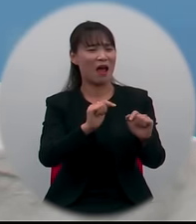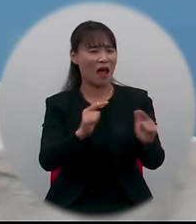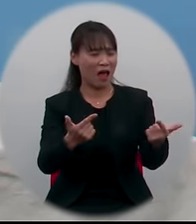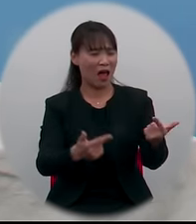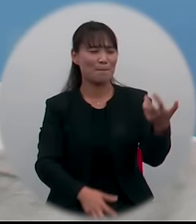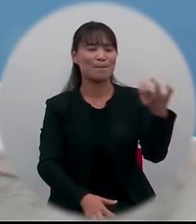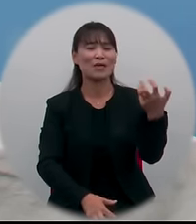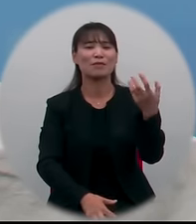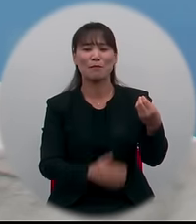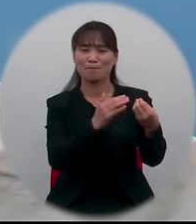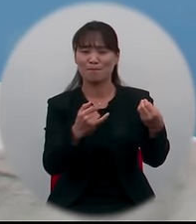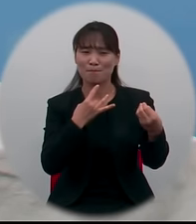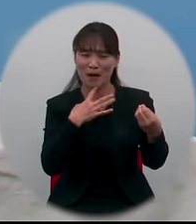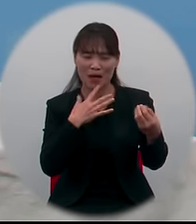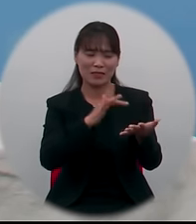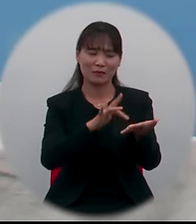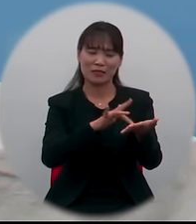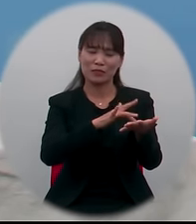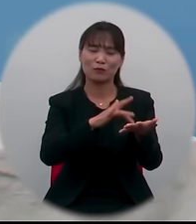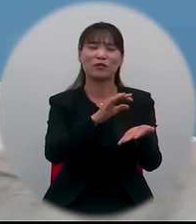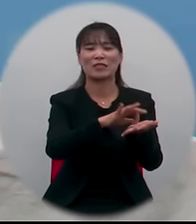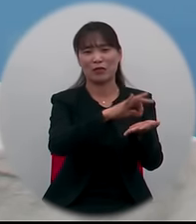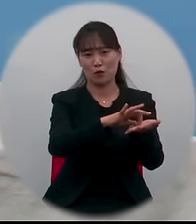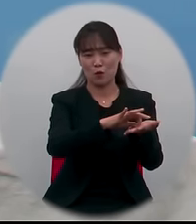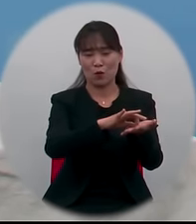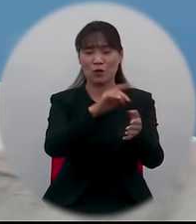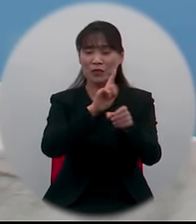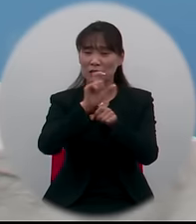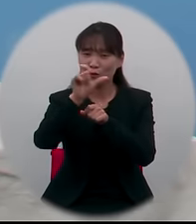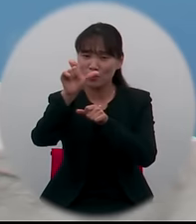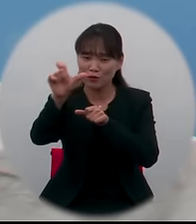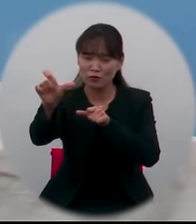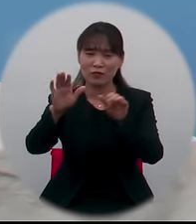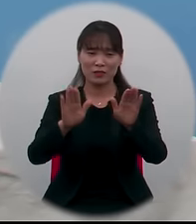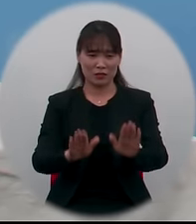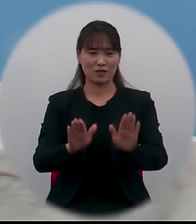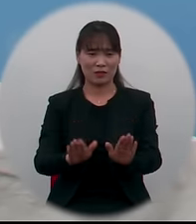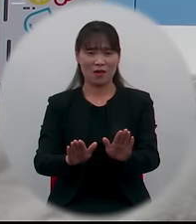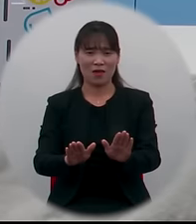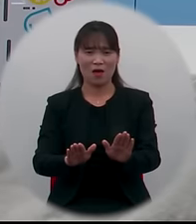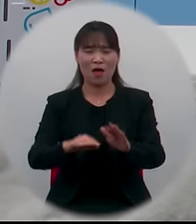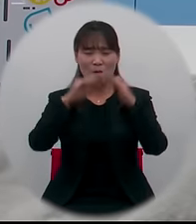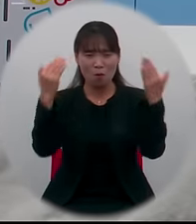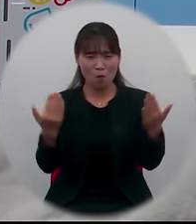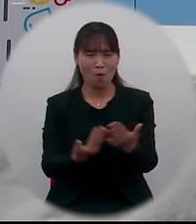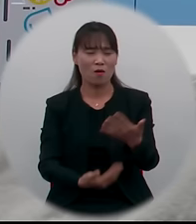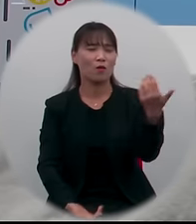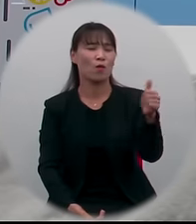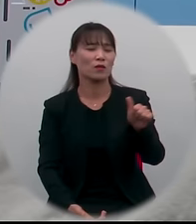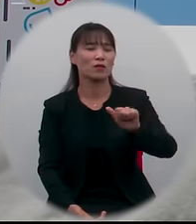스마트폰을 사용했지 그러나 15년이 지난 2024년 현재 전체 인구 5175 명